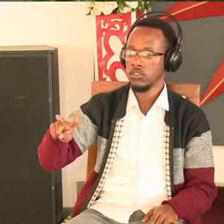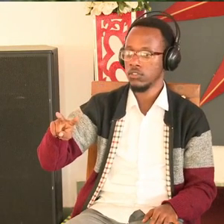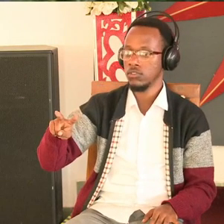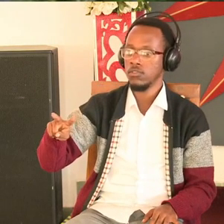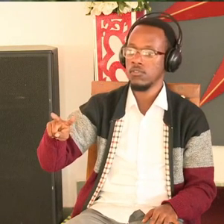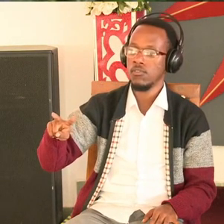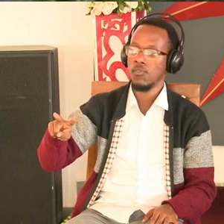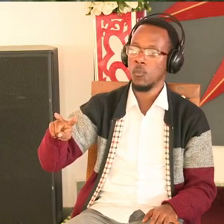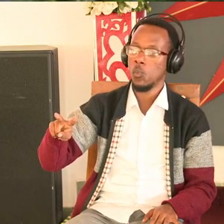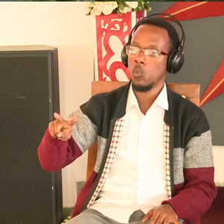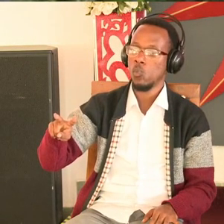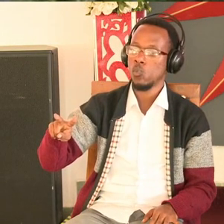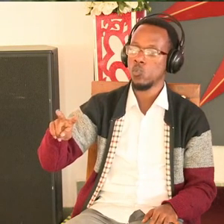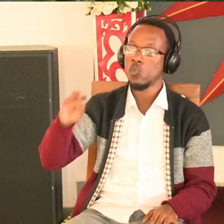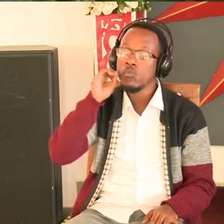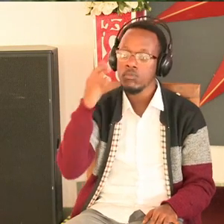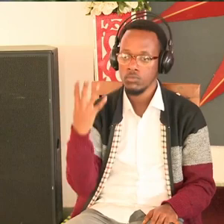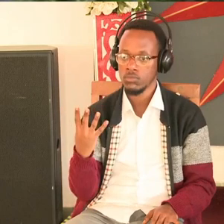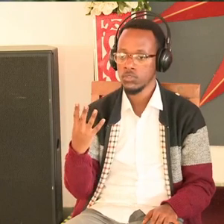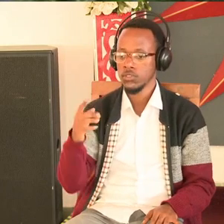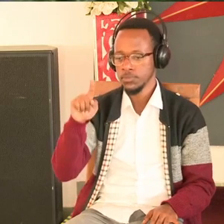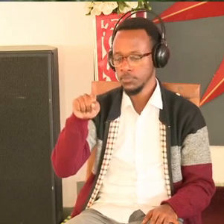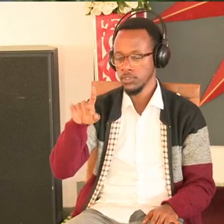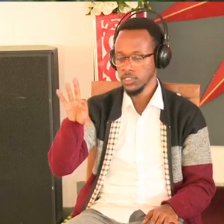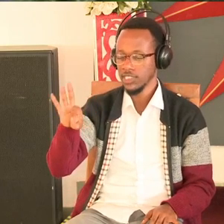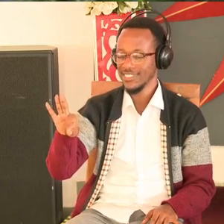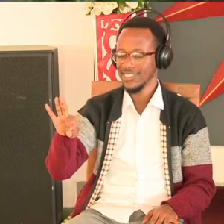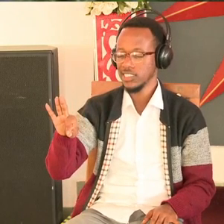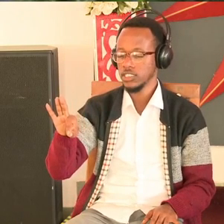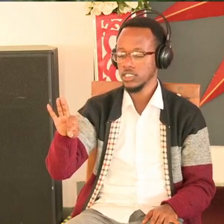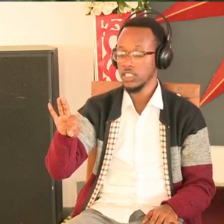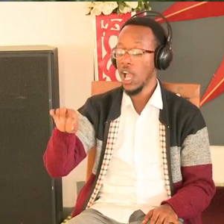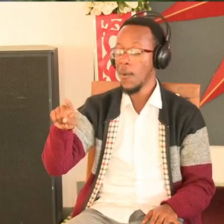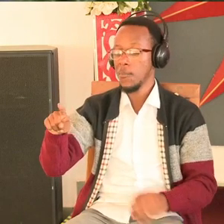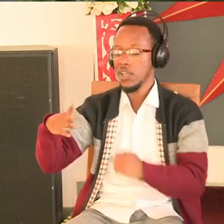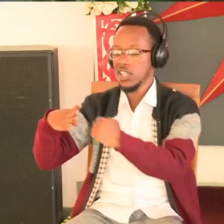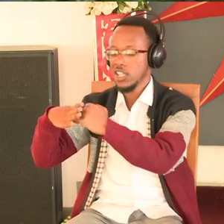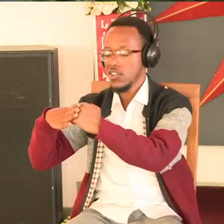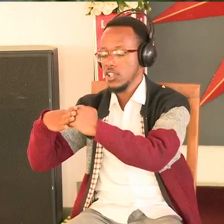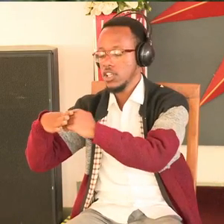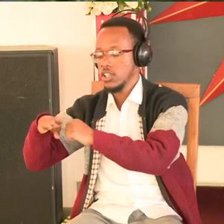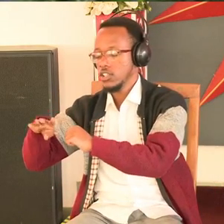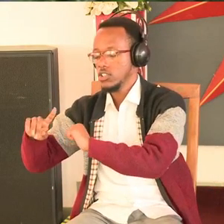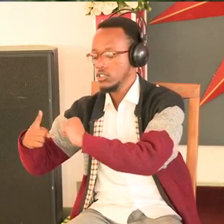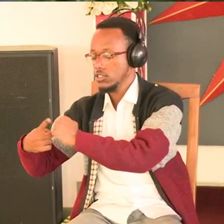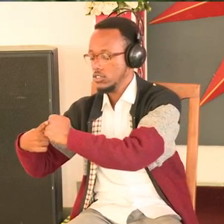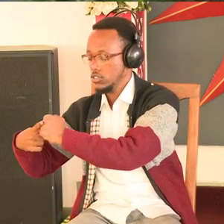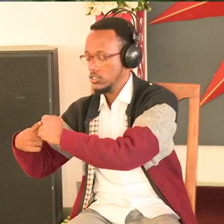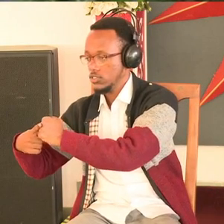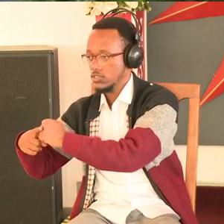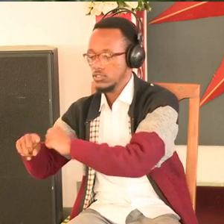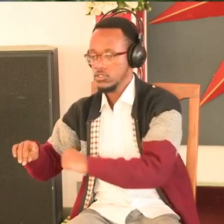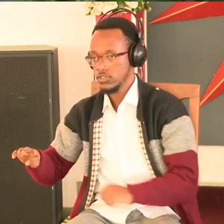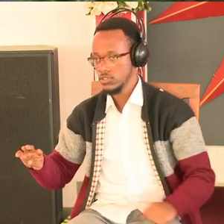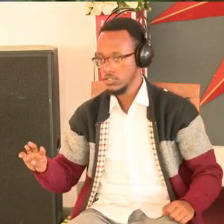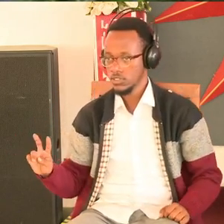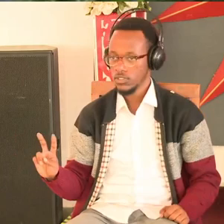2 avril 1962 a eu une importance dans